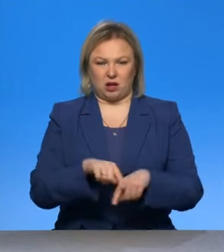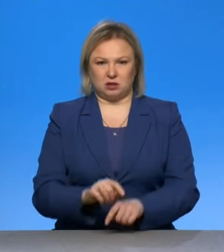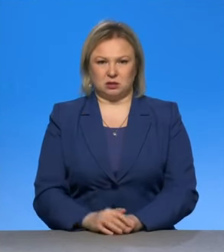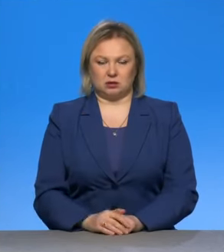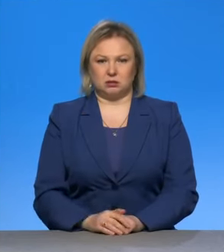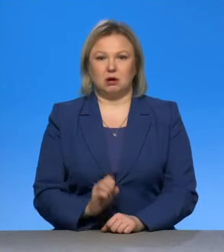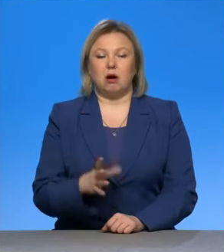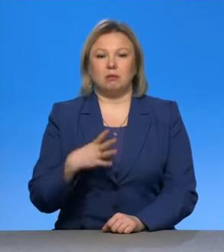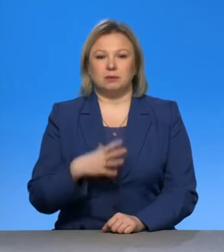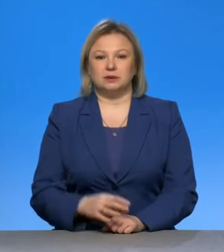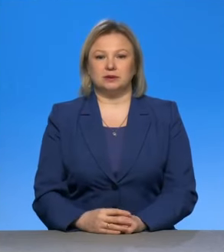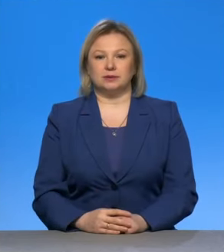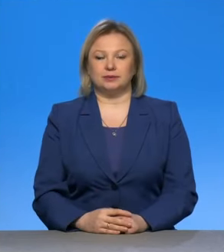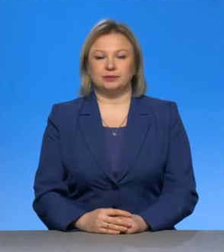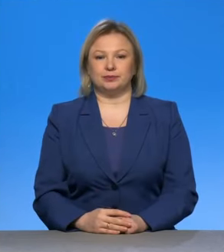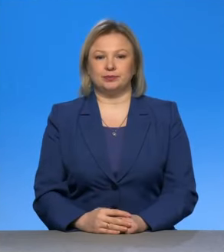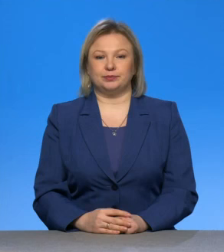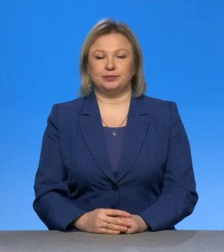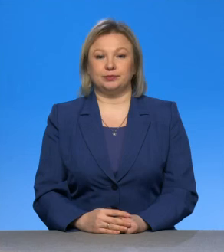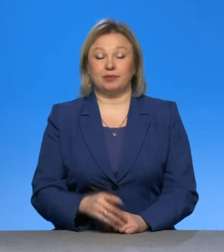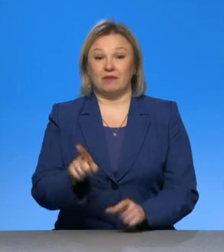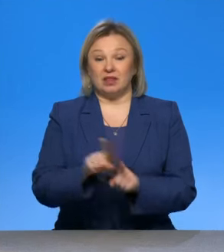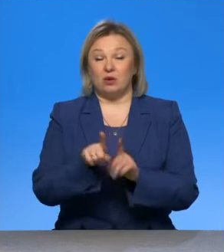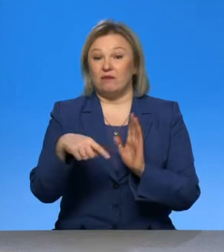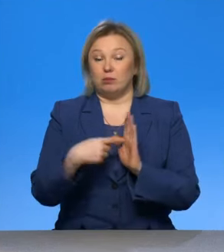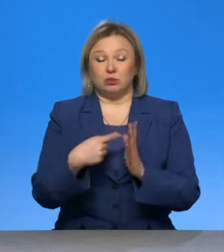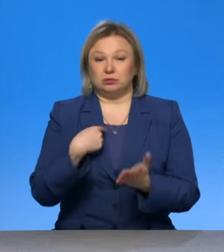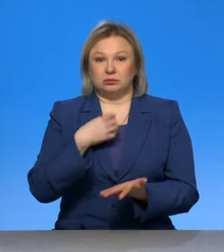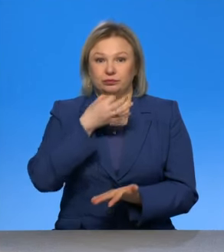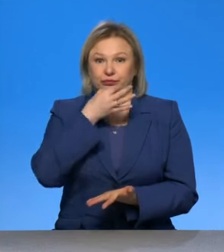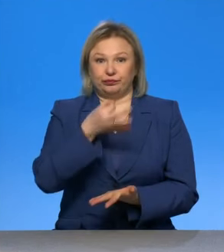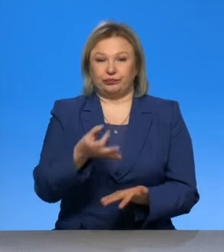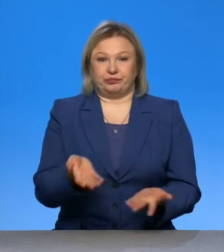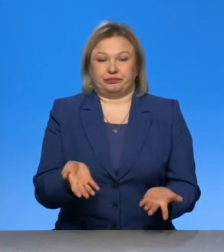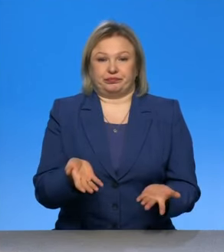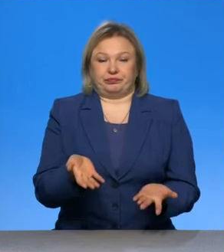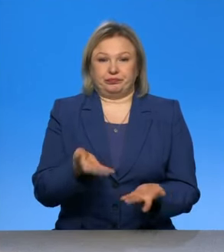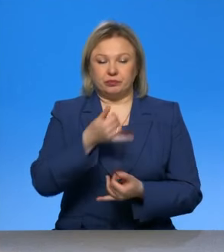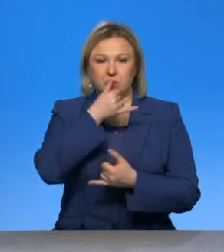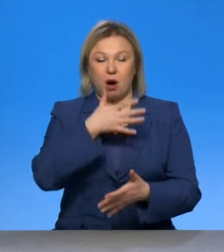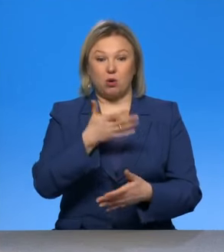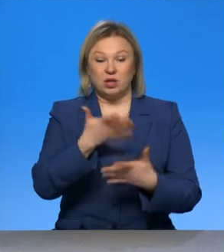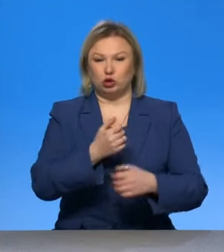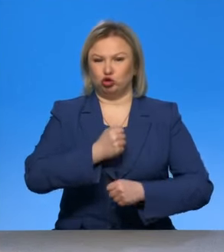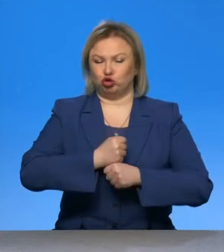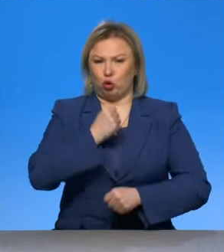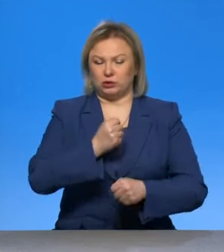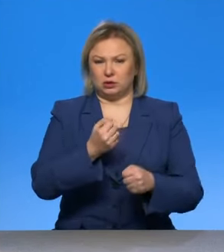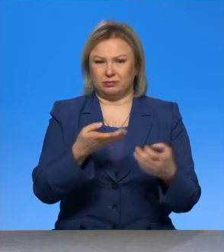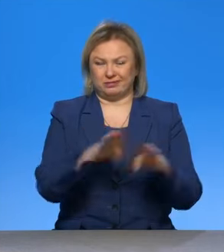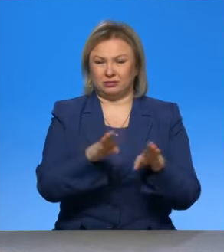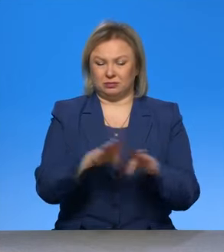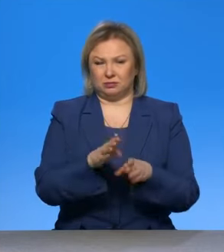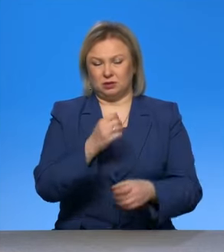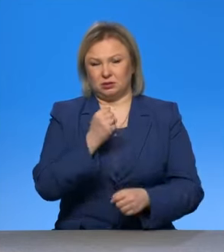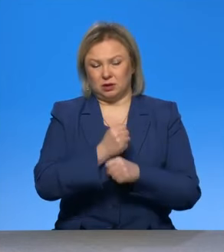быть? Вот вы задали вопрос, на который я не могу ответить. Регулируют их жестко, но все равно они находят возможности.